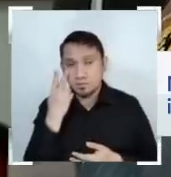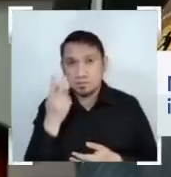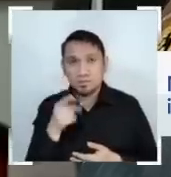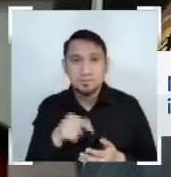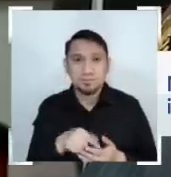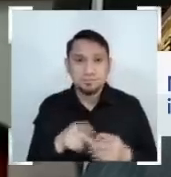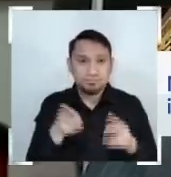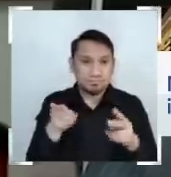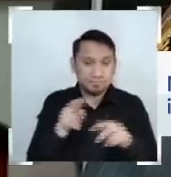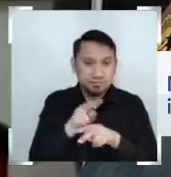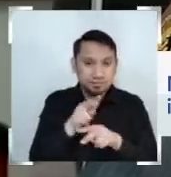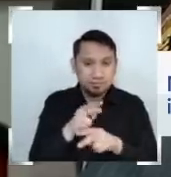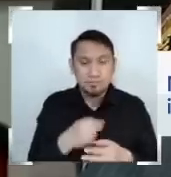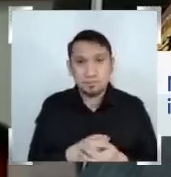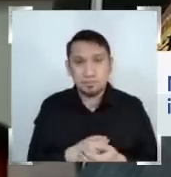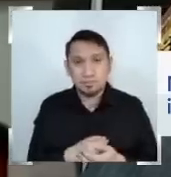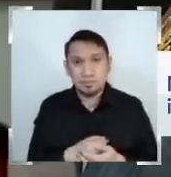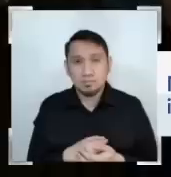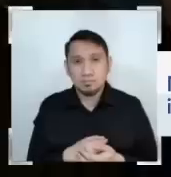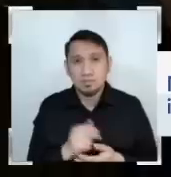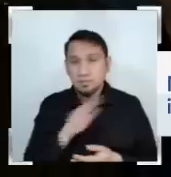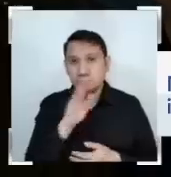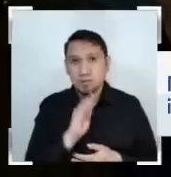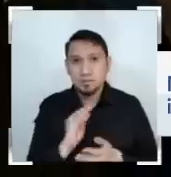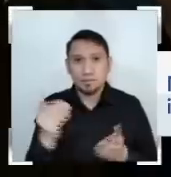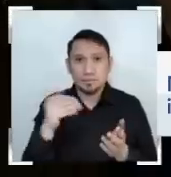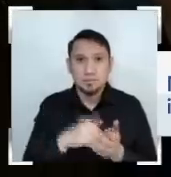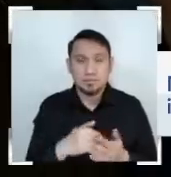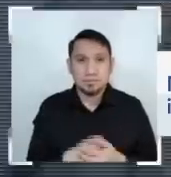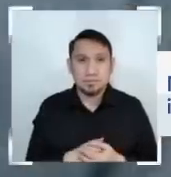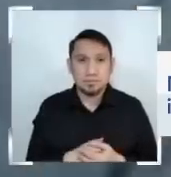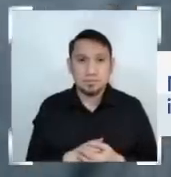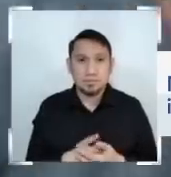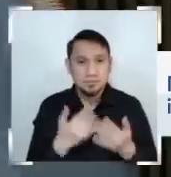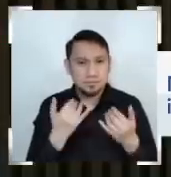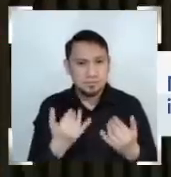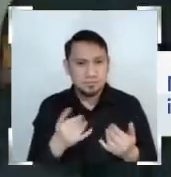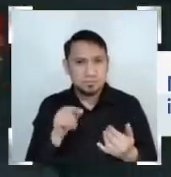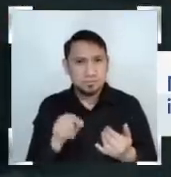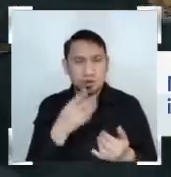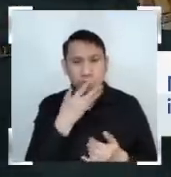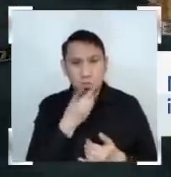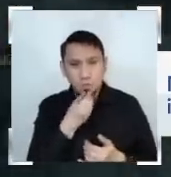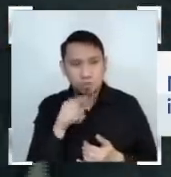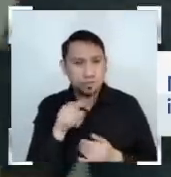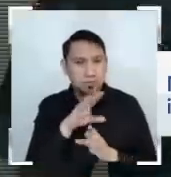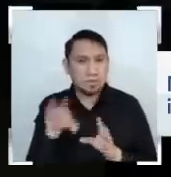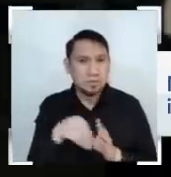dito, hindi na po makasingit po yan ulit yan dito sa aming AOR. Inaalam ngayon ng pulisya kung sino ang mga sangkot sa illegal na